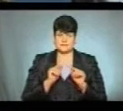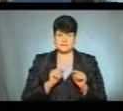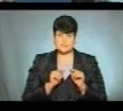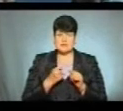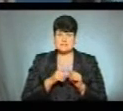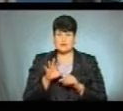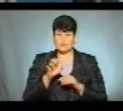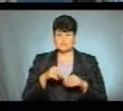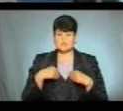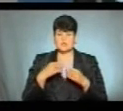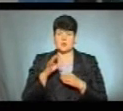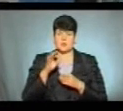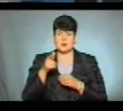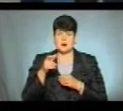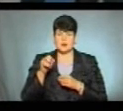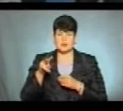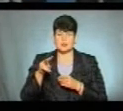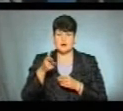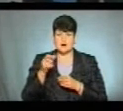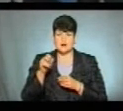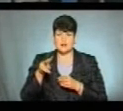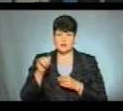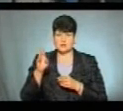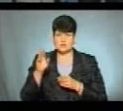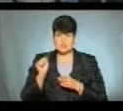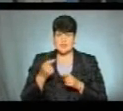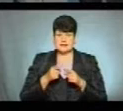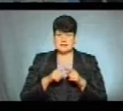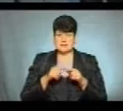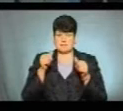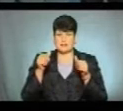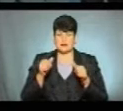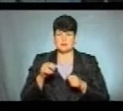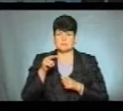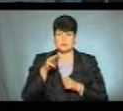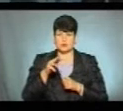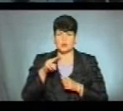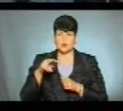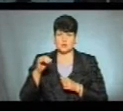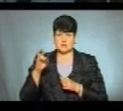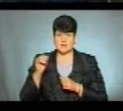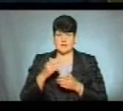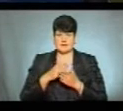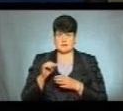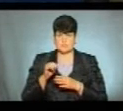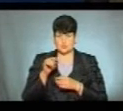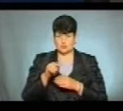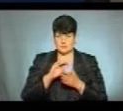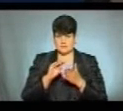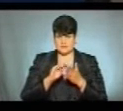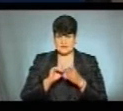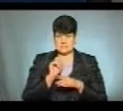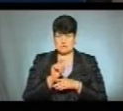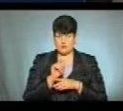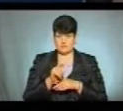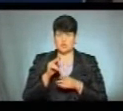фото надіслала Ольга Галушка. Такий плакат із зображенням кандидата в народні депутати Миколи Люшняка висить у Теребовлі. На ньому вказано